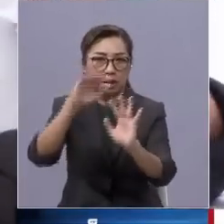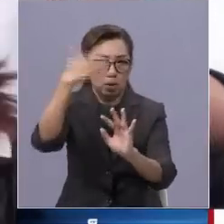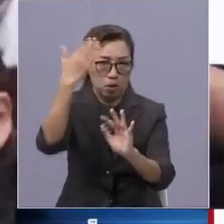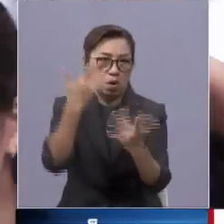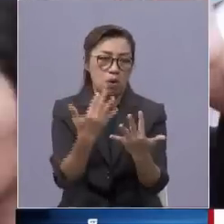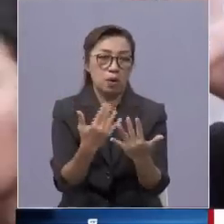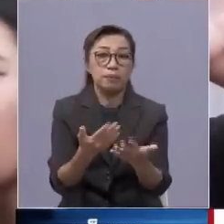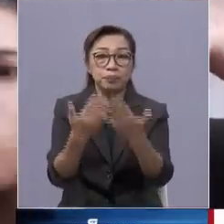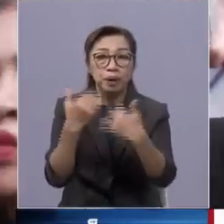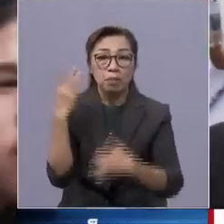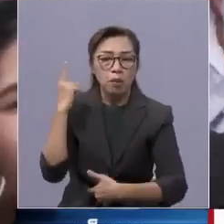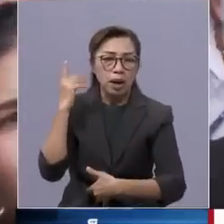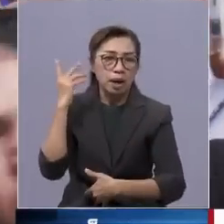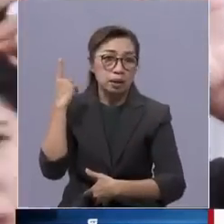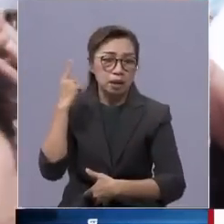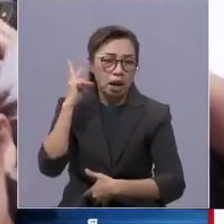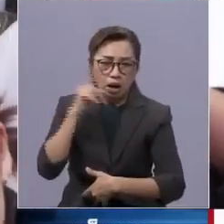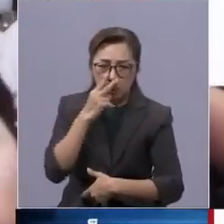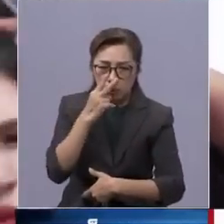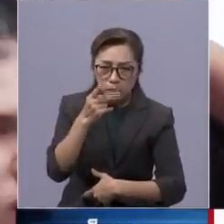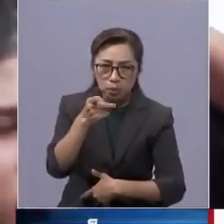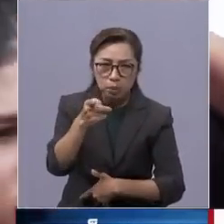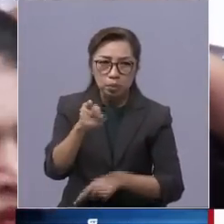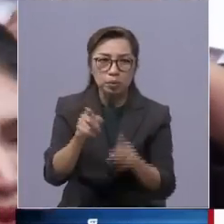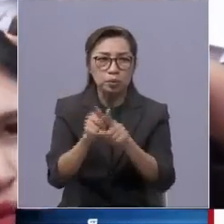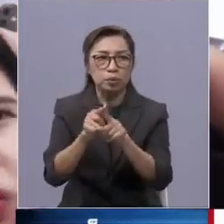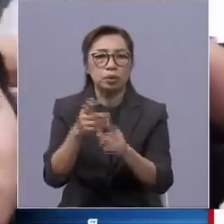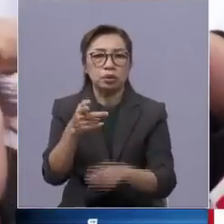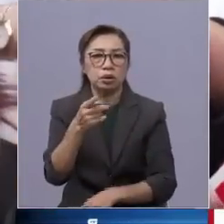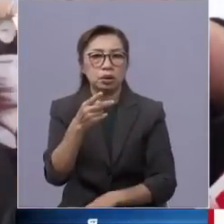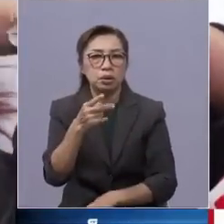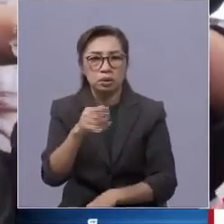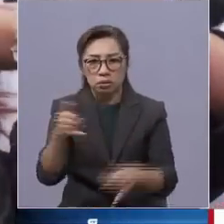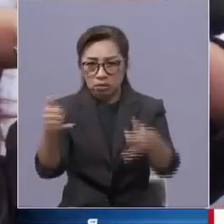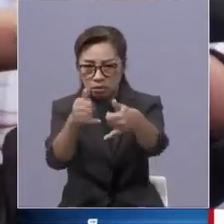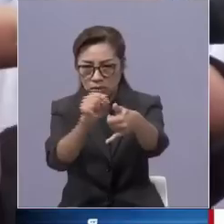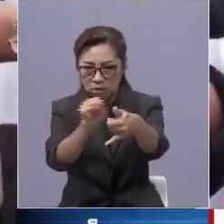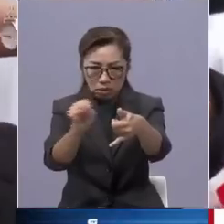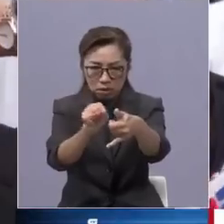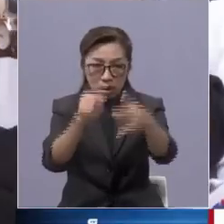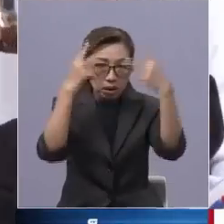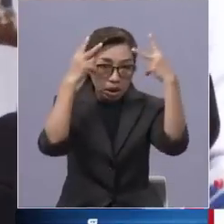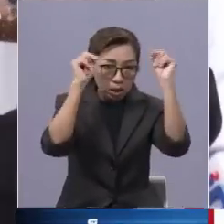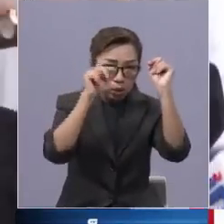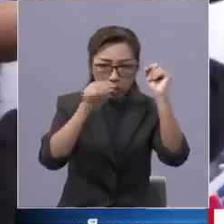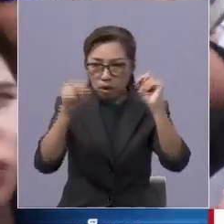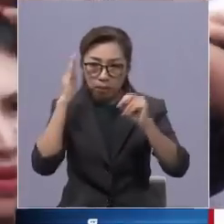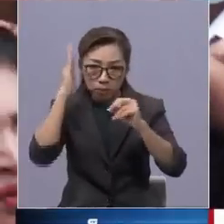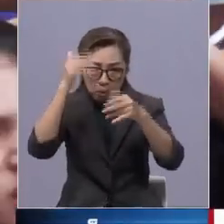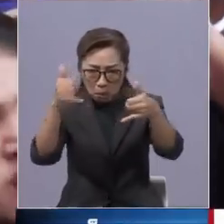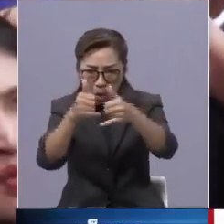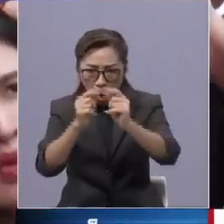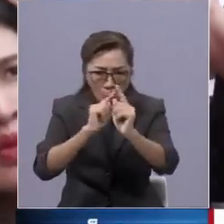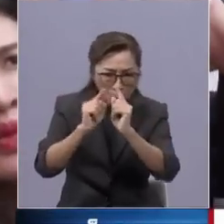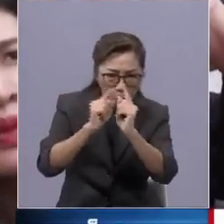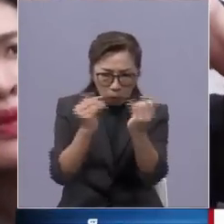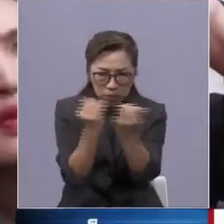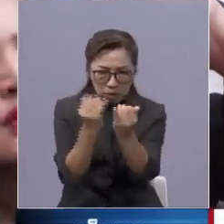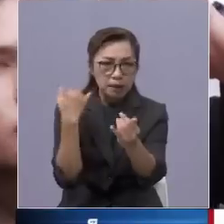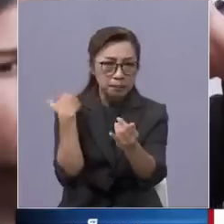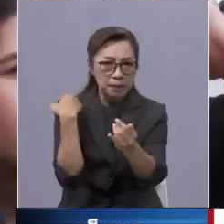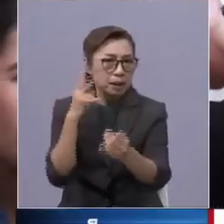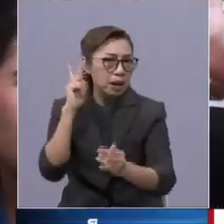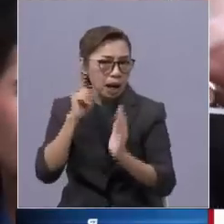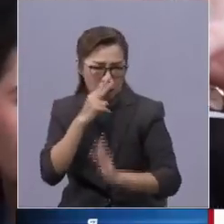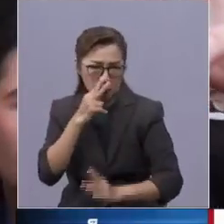เดียวกันเมื่อวานนี้ผู้สื่อข่าวก็สังเกตว่ามีการพูดคุยใกล้ชิดกันระหว่างตัวของท่านนายกแล้วก็ร้อยเอกธรรมนัสด้วยแล้วก็ยังมีประเด็นที่